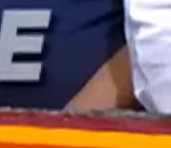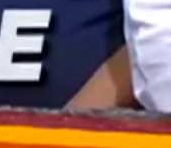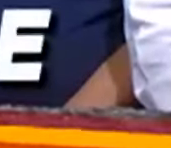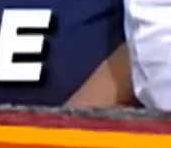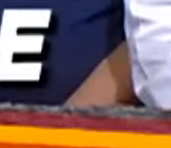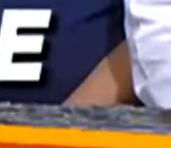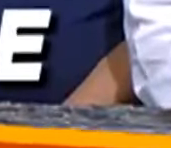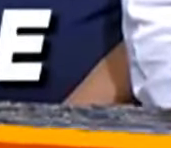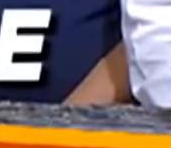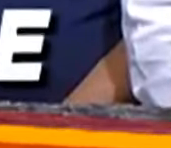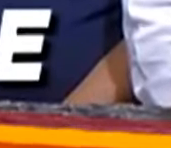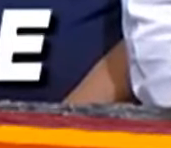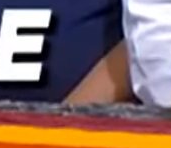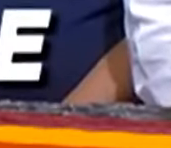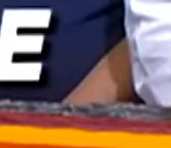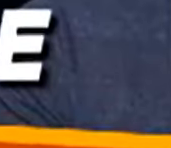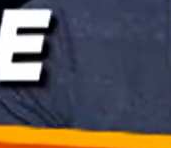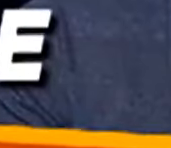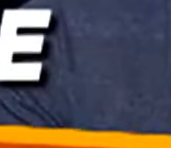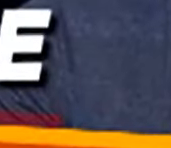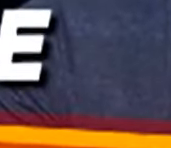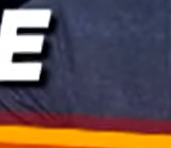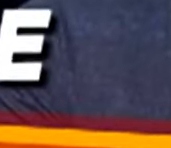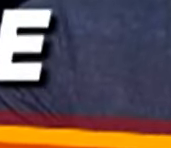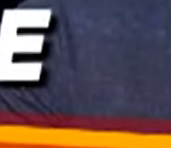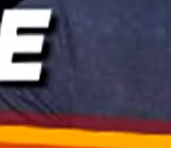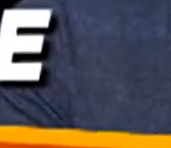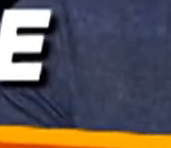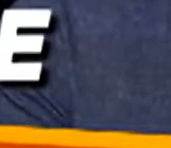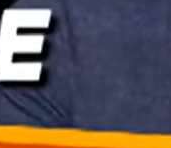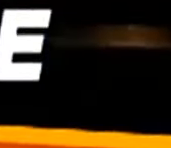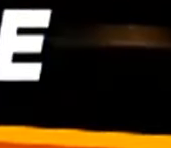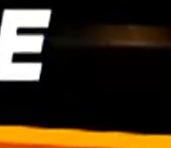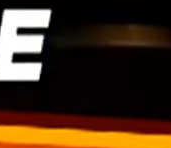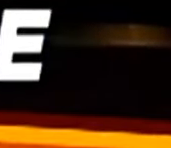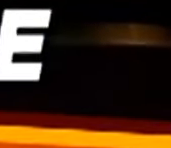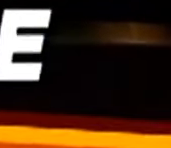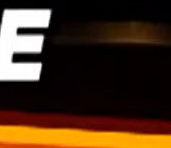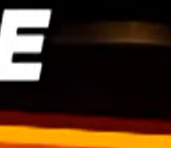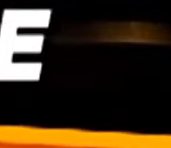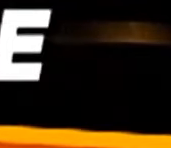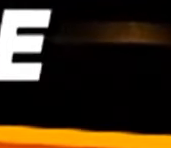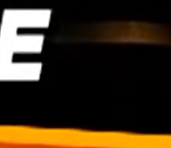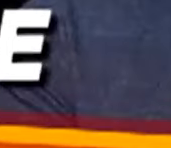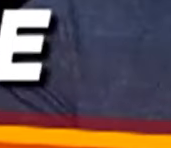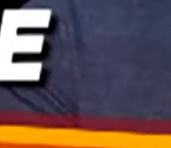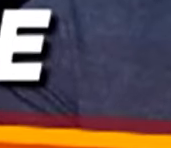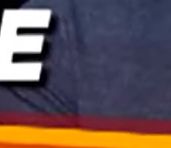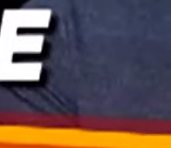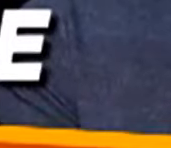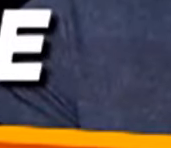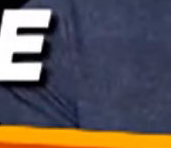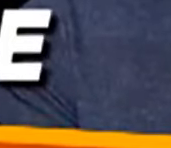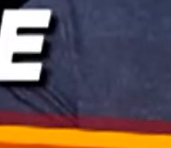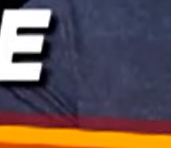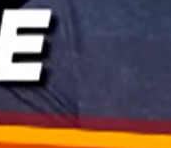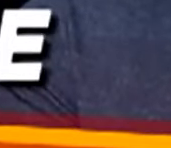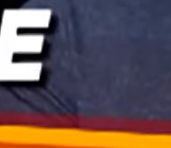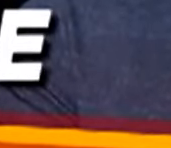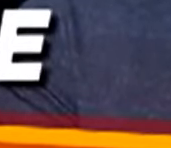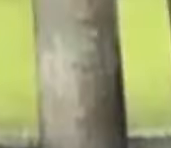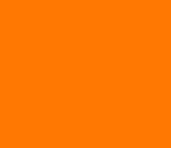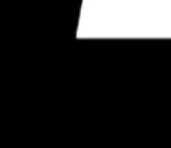Susunod, pagpapalakas sa kaso laban kina Direk J. Castro at tatlong iba pa, ipagpapatuloy pa rin kahit nakalaya na